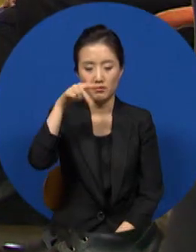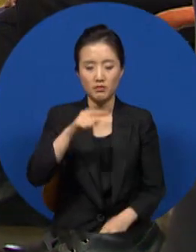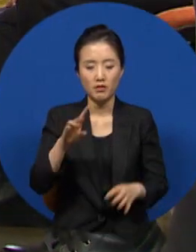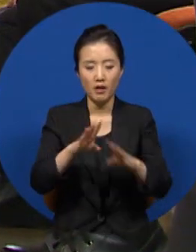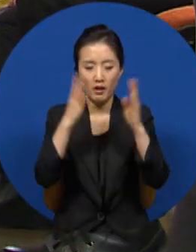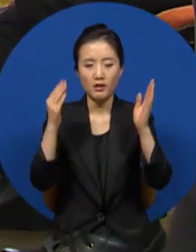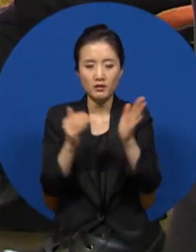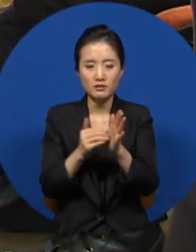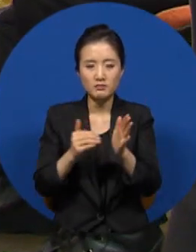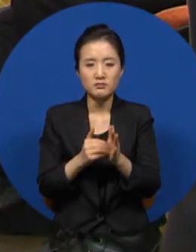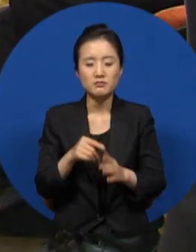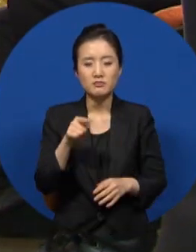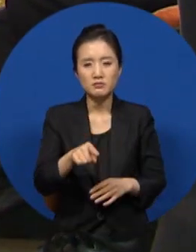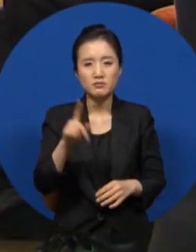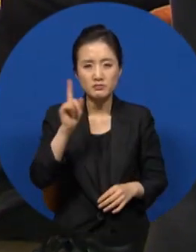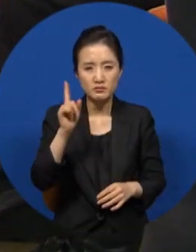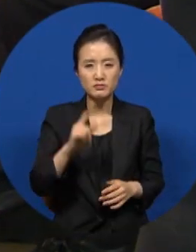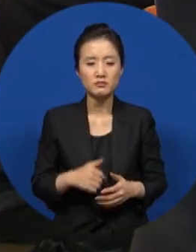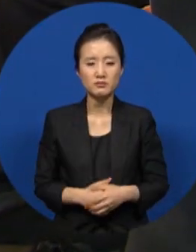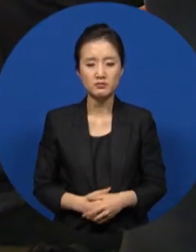극하는 관계로 있는 거야. 이분은